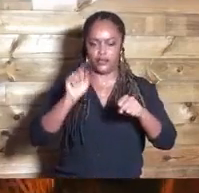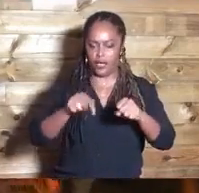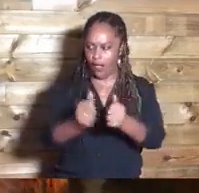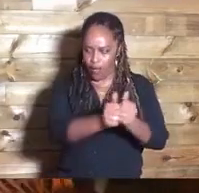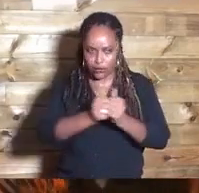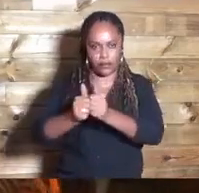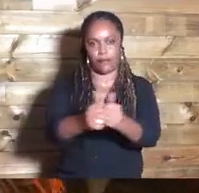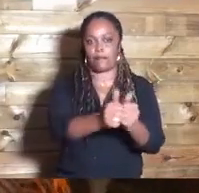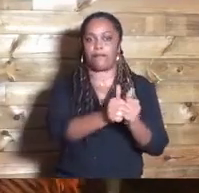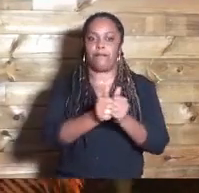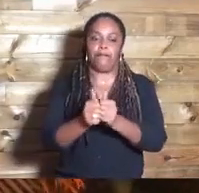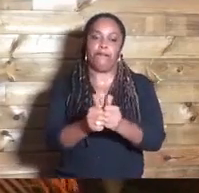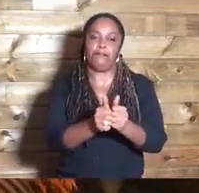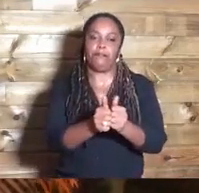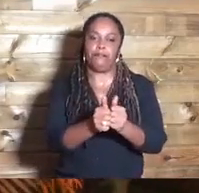ensemble.